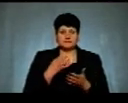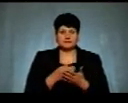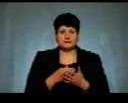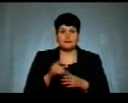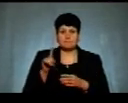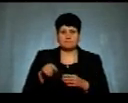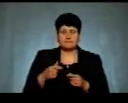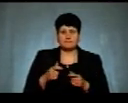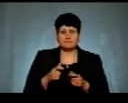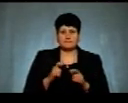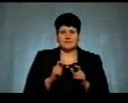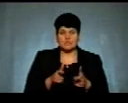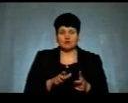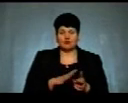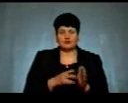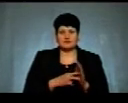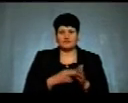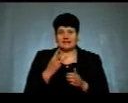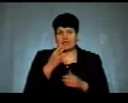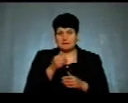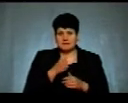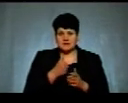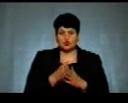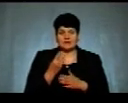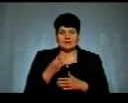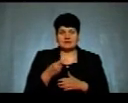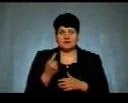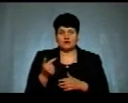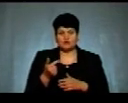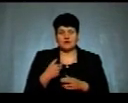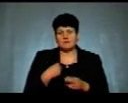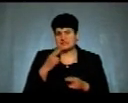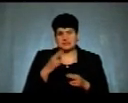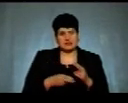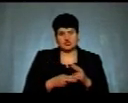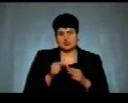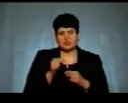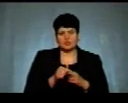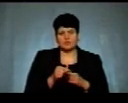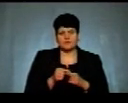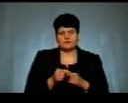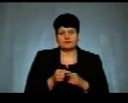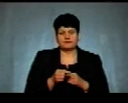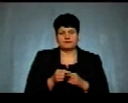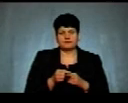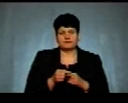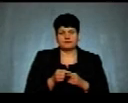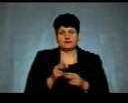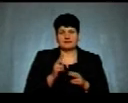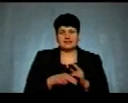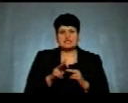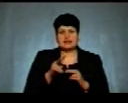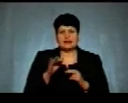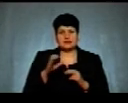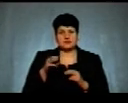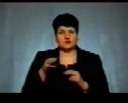був спланований на 3 місяці, аж до 31 грудня, але ми закінчили його в кінці